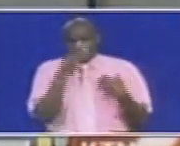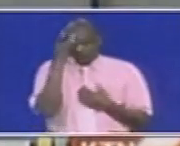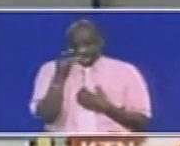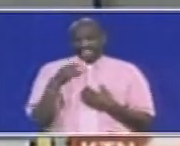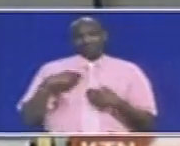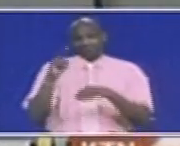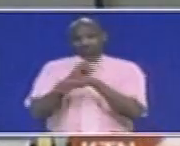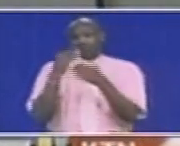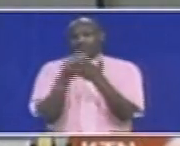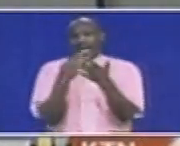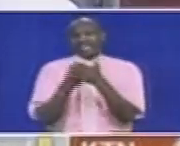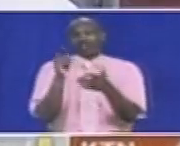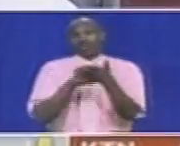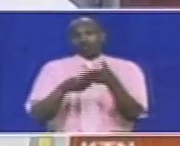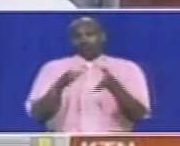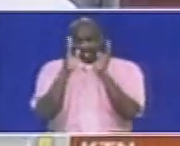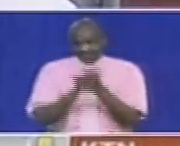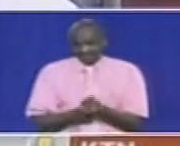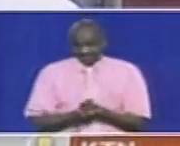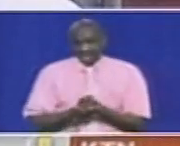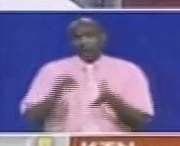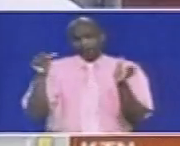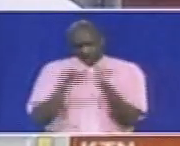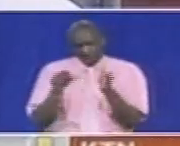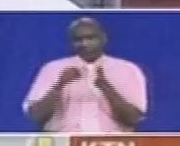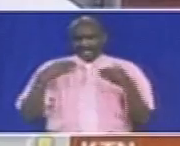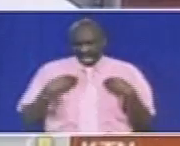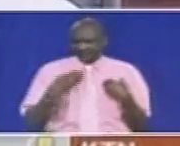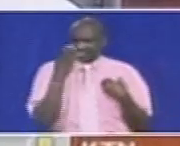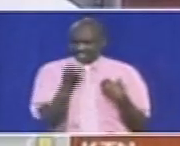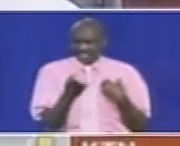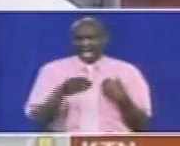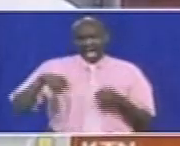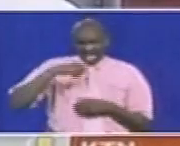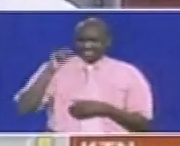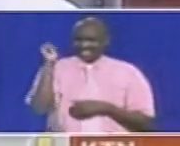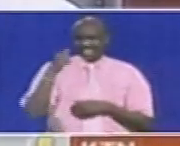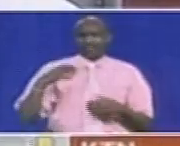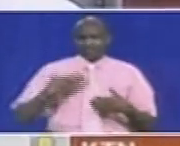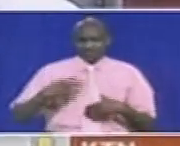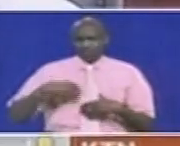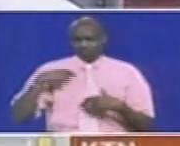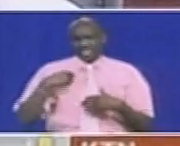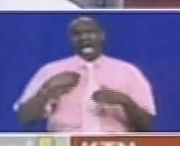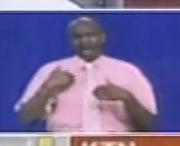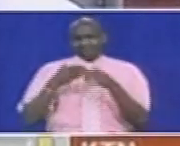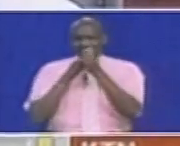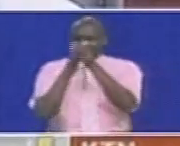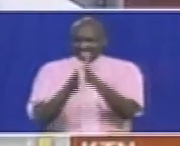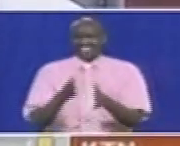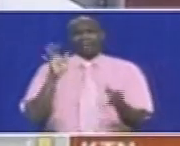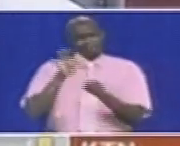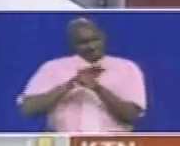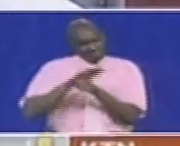utumizi mbaya wa fedha za umma? Tatizo lililoko ni ya kwamba sisi Wakenya tuna viongozi wengi